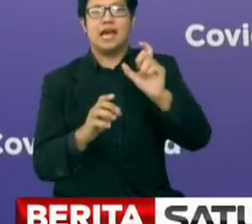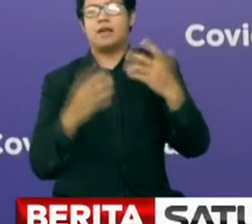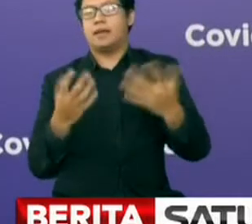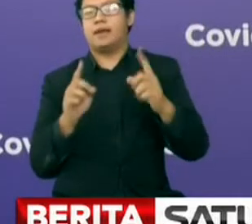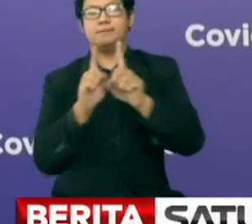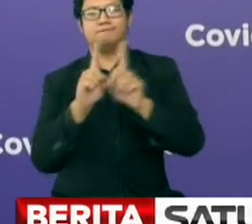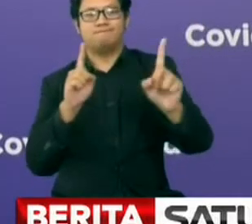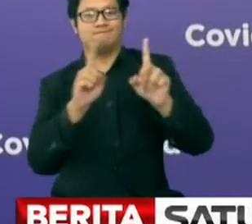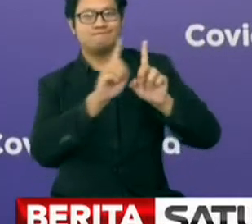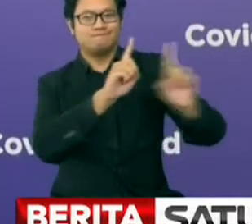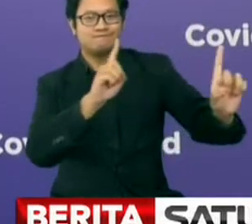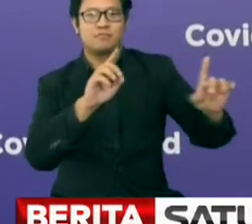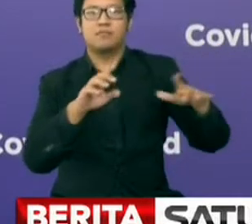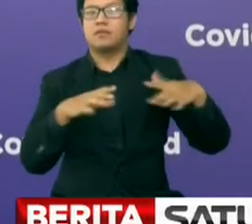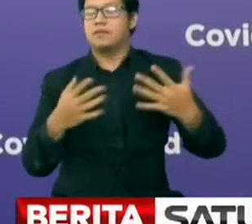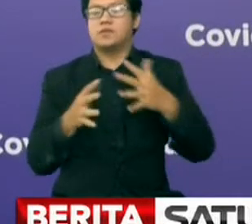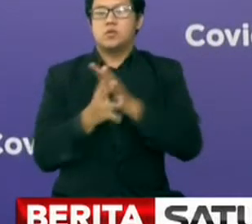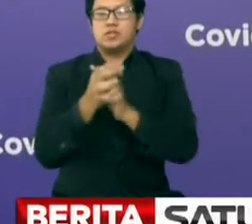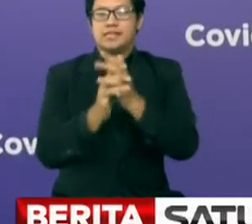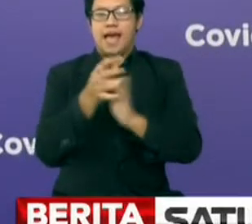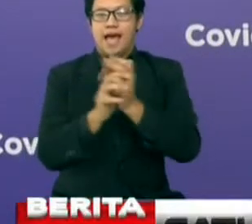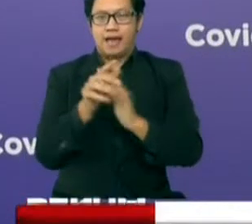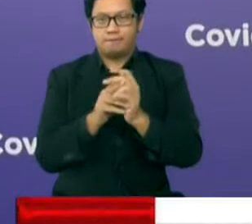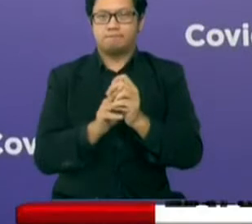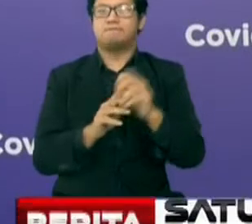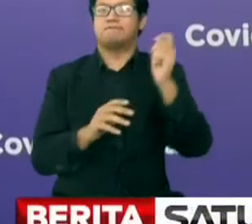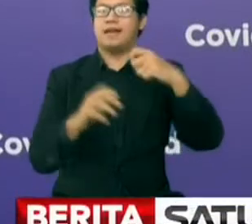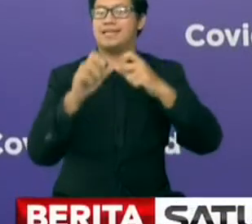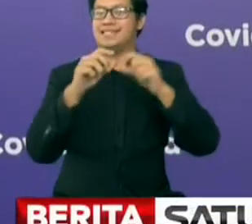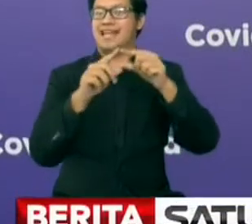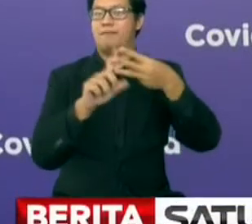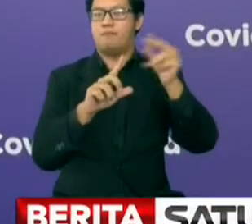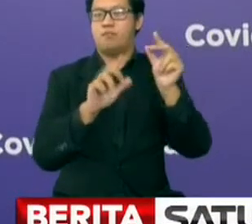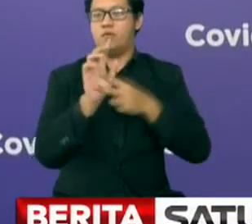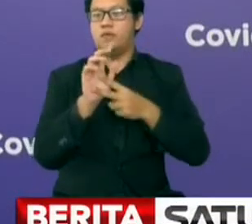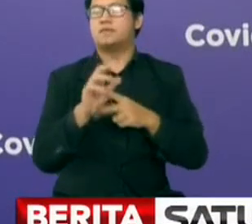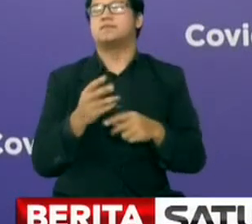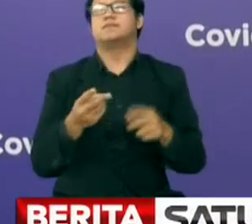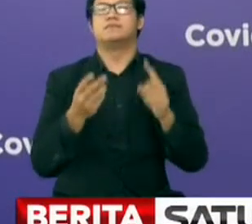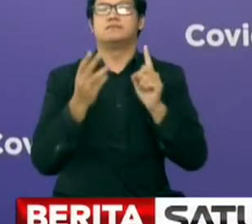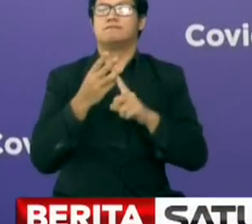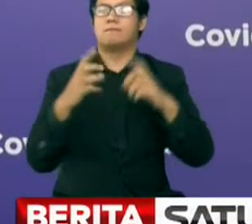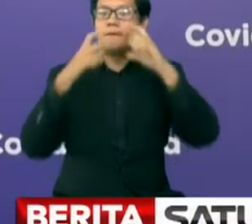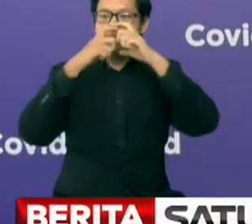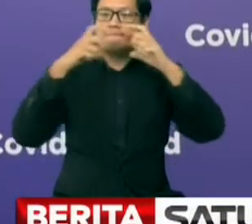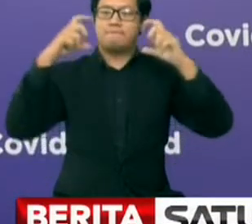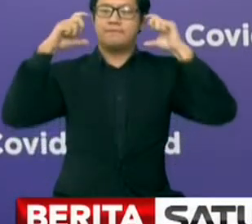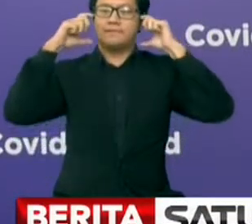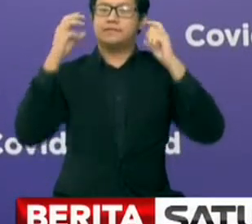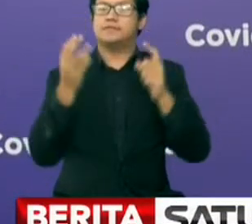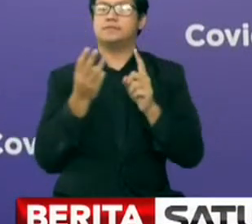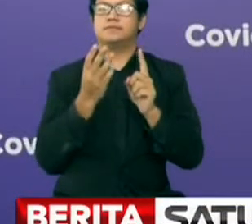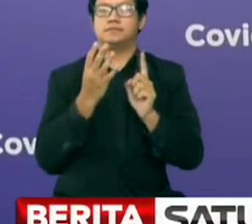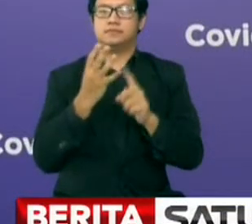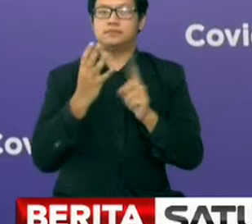dengan cara mencuci tangan dengan menggunakan sabun dengan cara menggunakan masker dengan cara